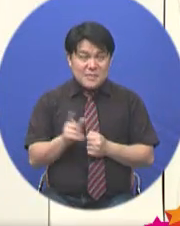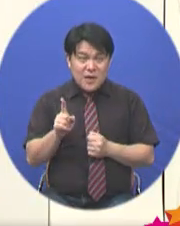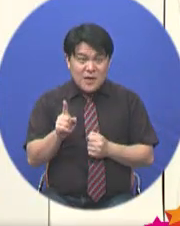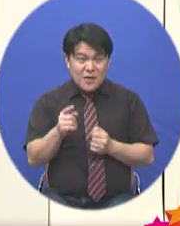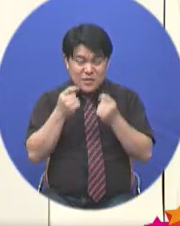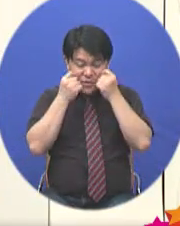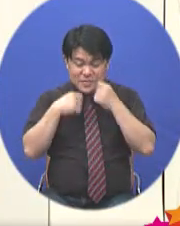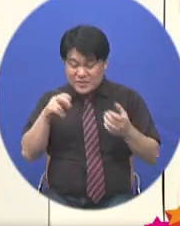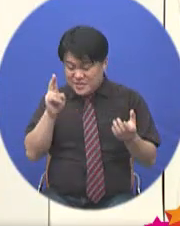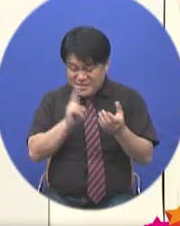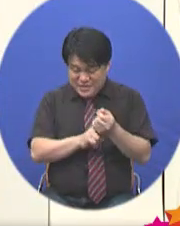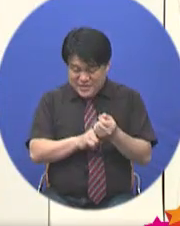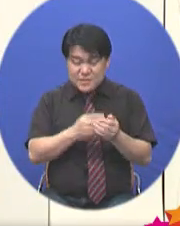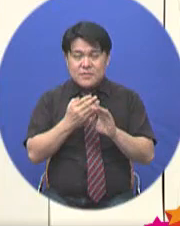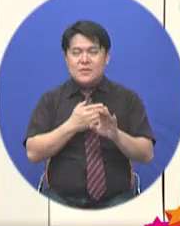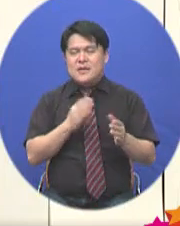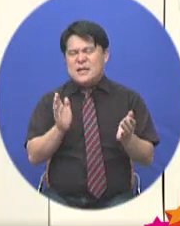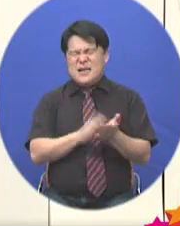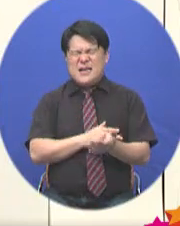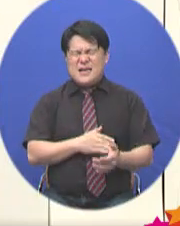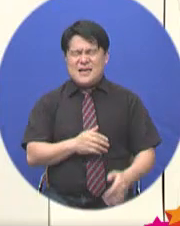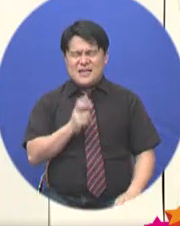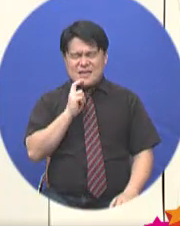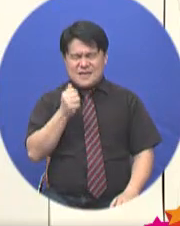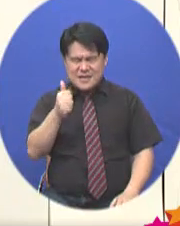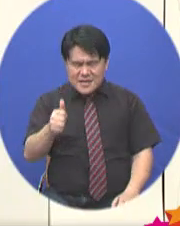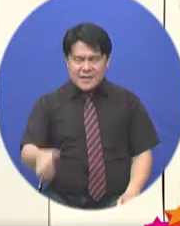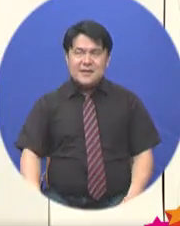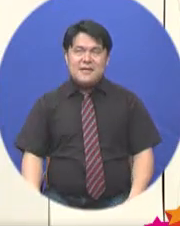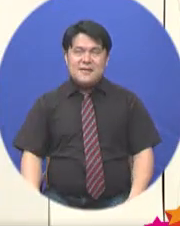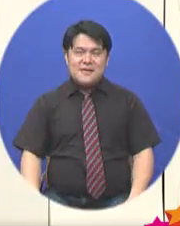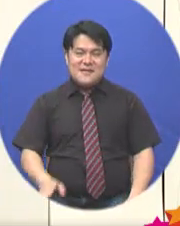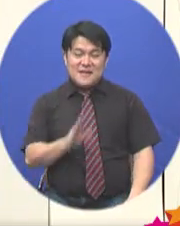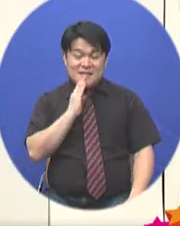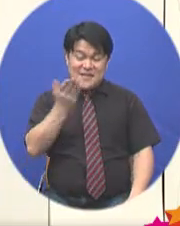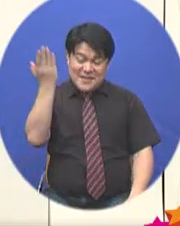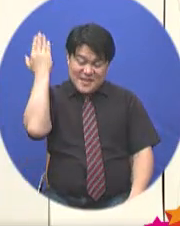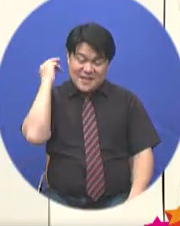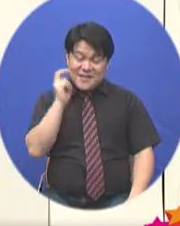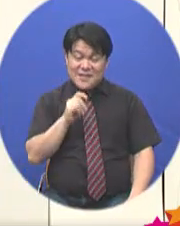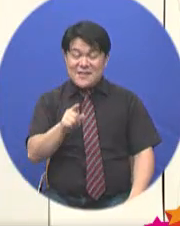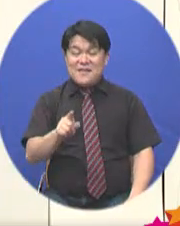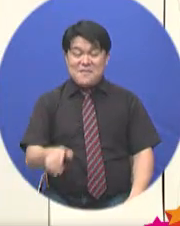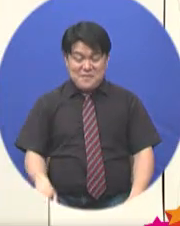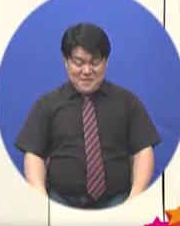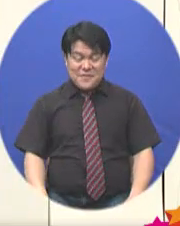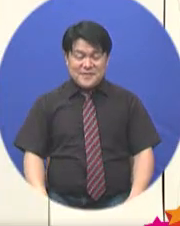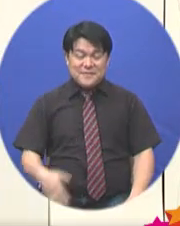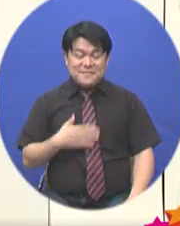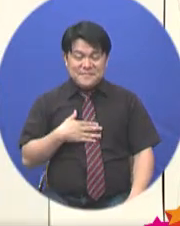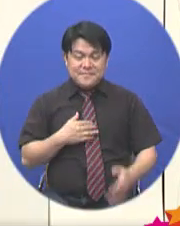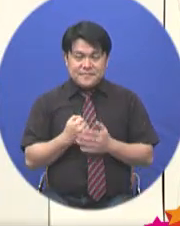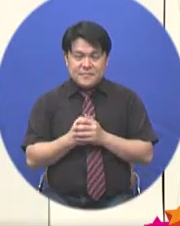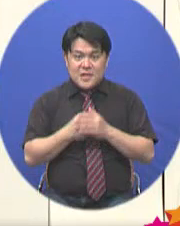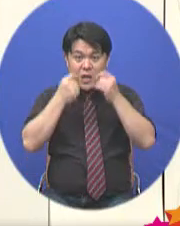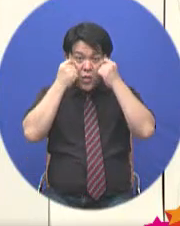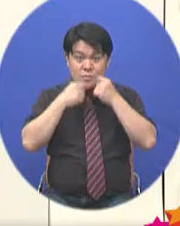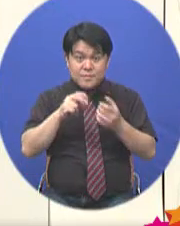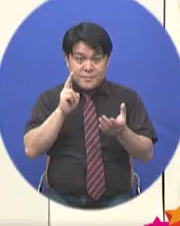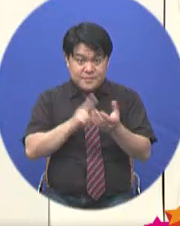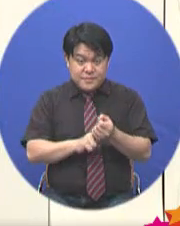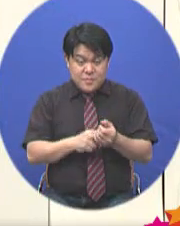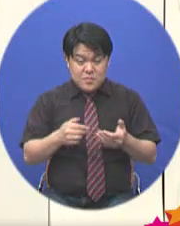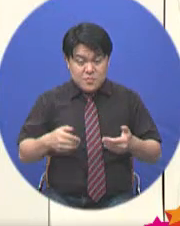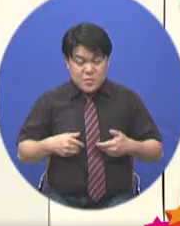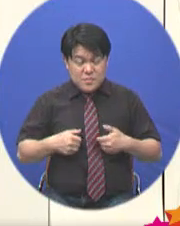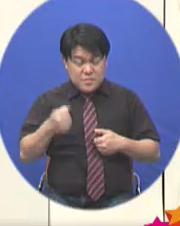눈물을 감추고 야 오래된 노래인데. 그러게요. 그래요. 참. 눈물을 감춰야 될